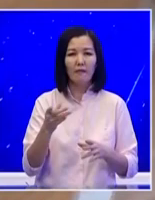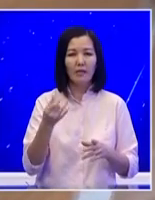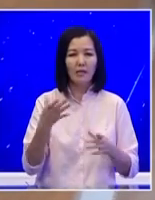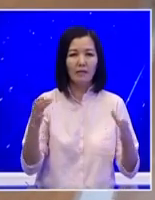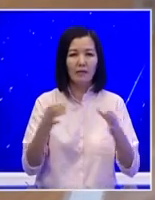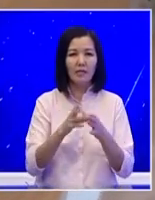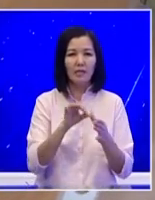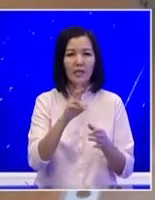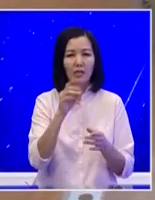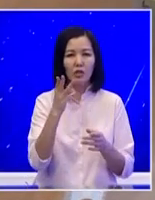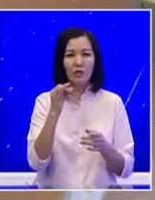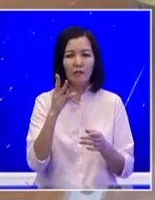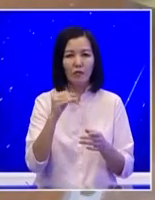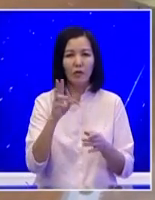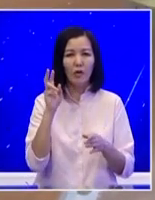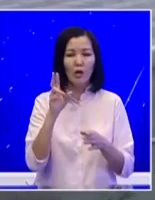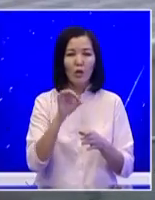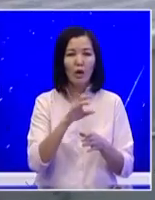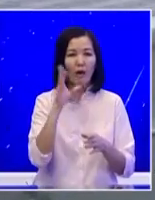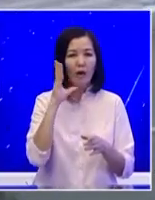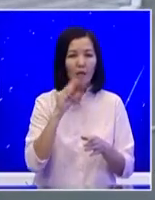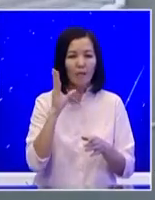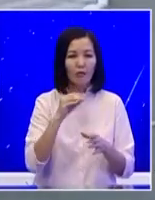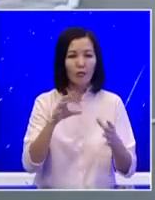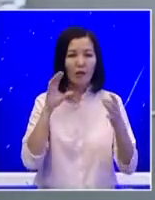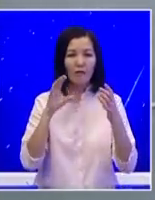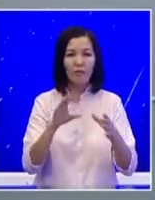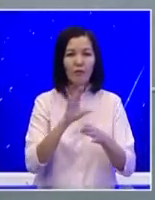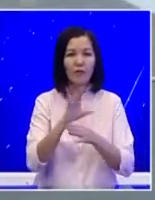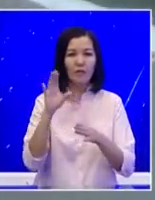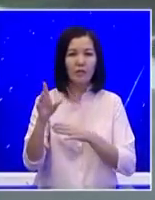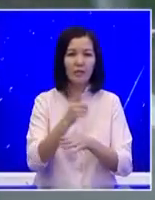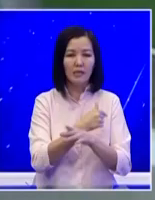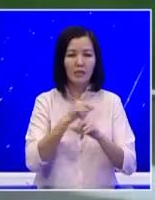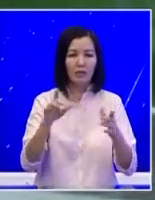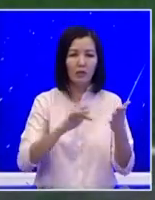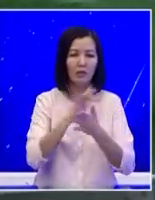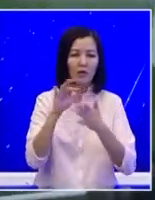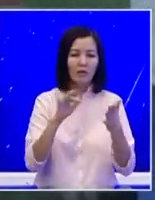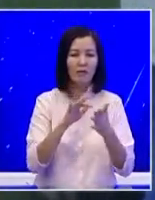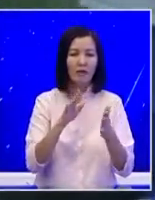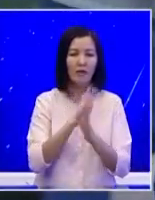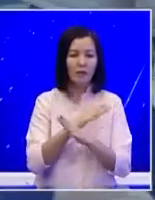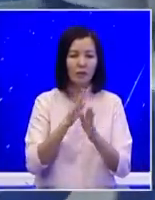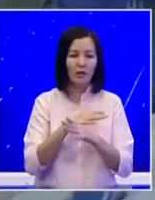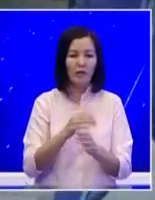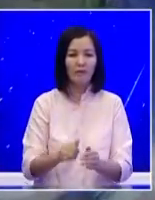«Тенгиз Шевройл». По прибытии в южную столицу их на автобусах отправят в один из санаториев города Капшигай.